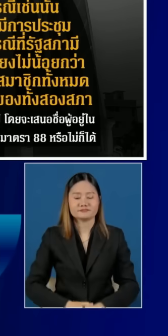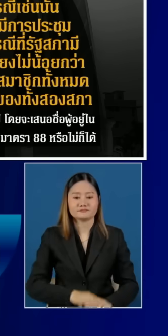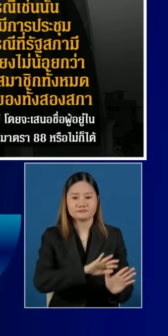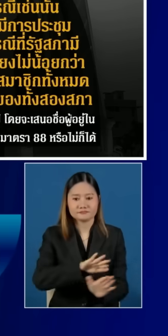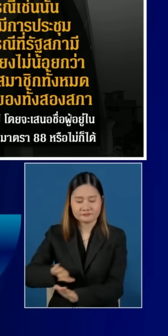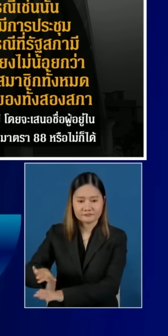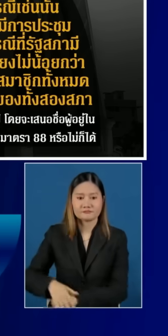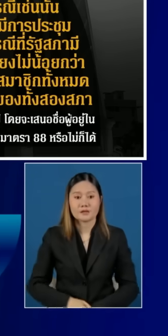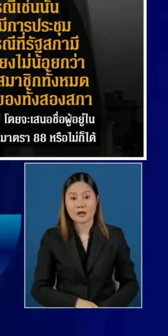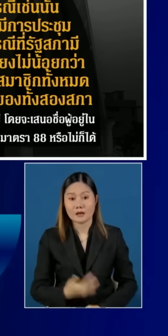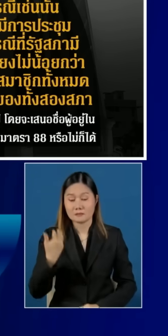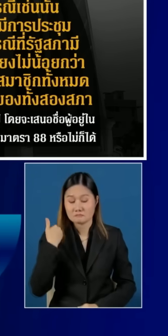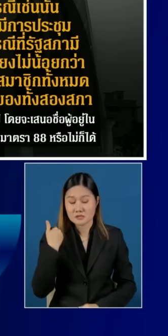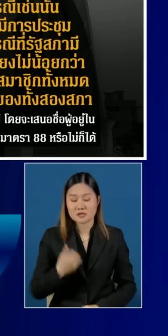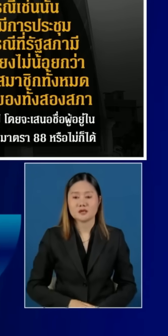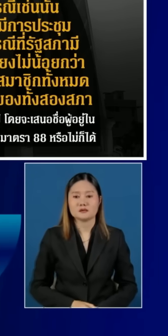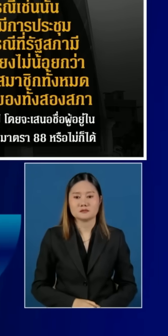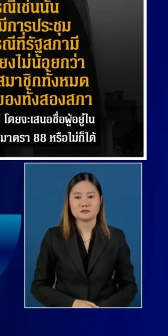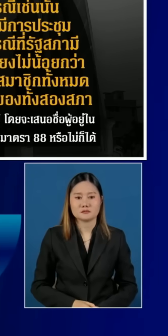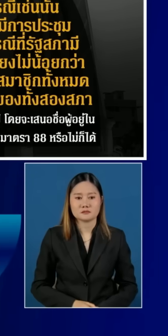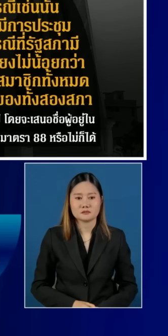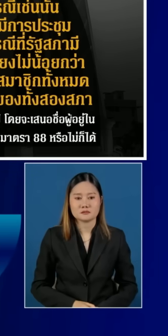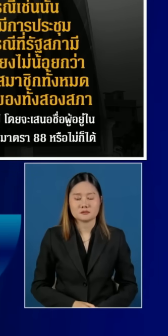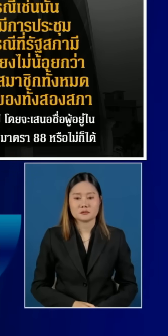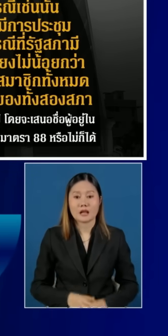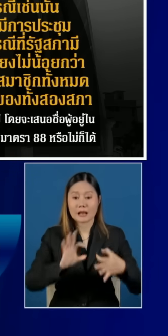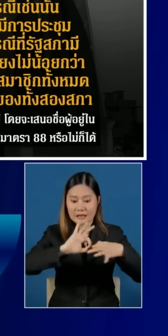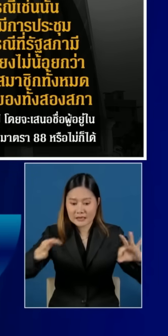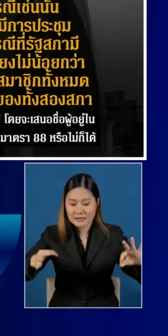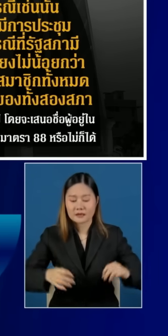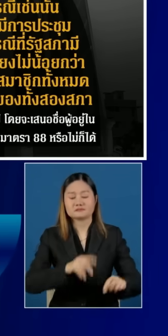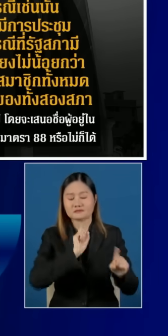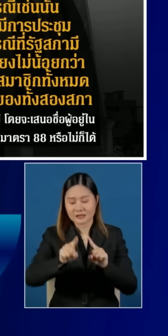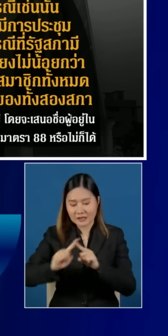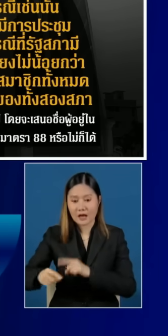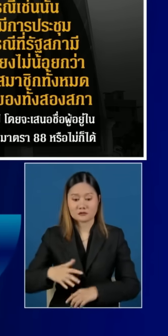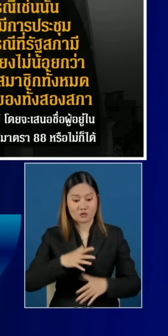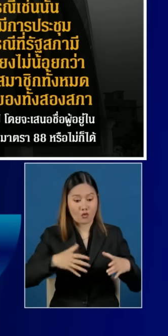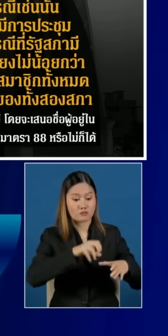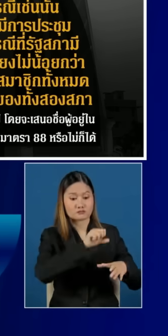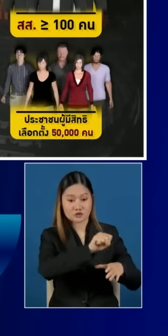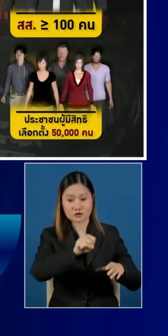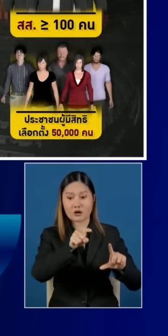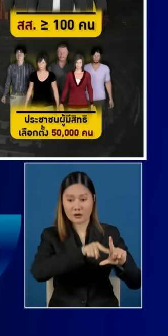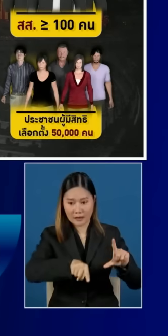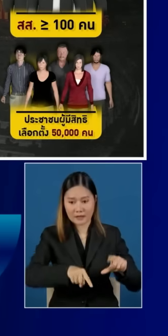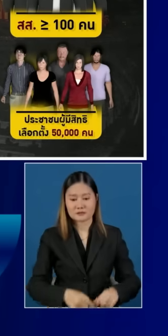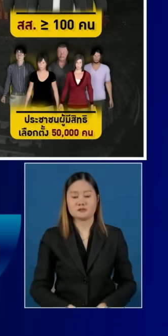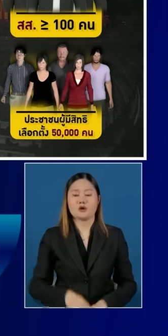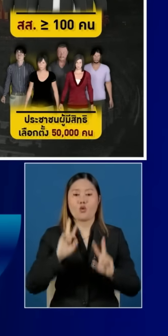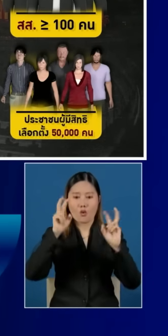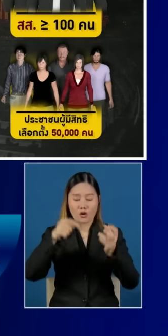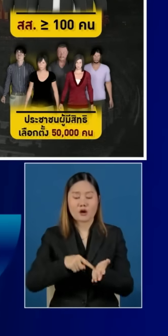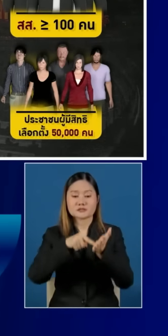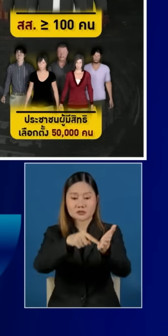เมื่อมันมีข้อเท็จจริงเหล่านี้แล้วพวกเราส.ส.ของพรรคก้าวไกล ได้มีการเสนอยัตติมี